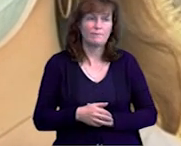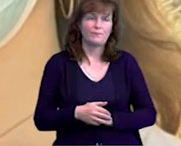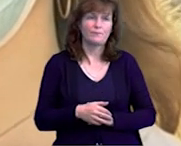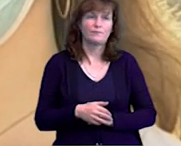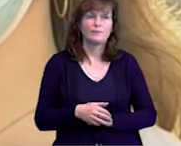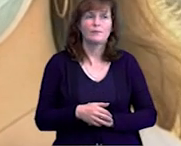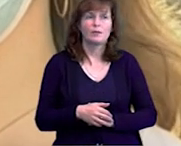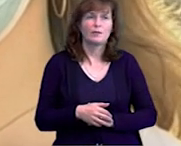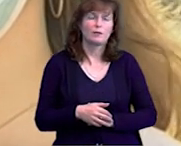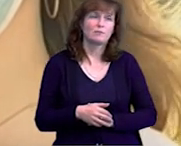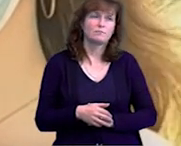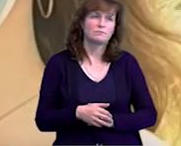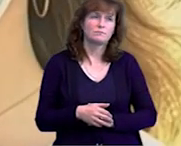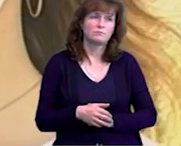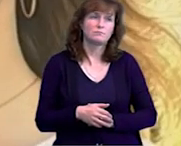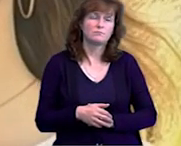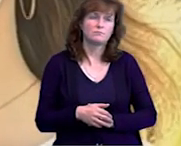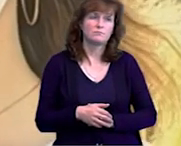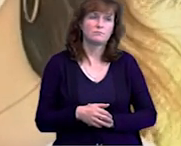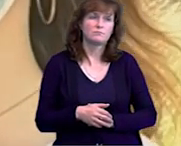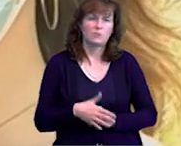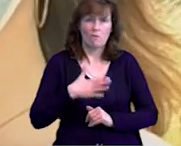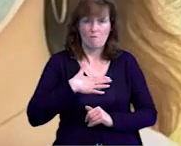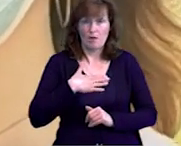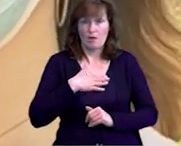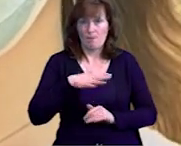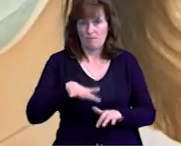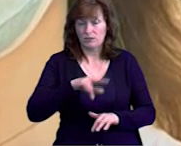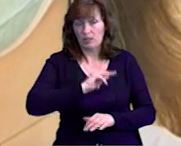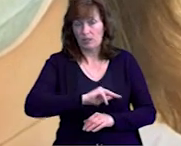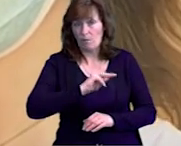Як я знаю, в